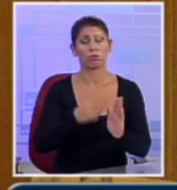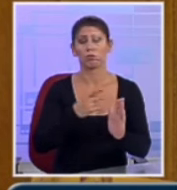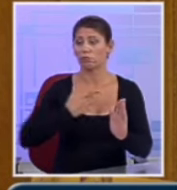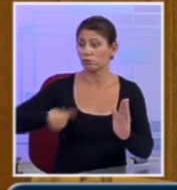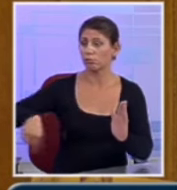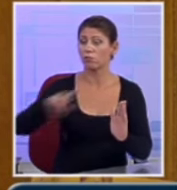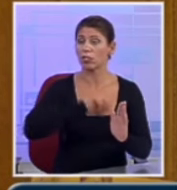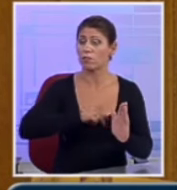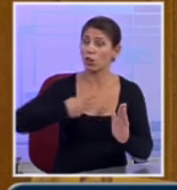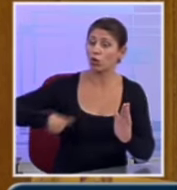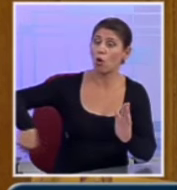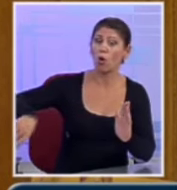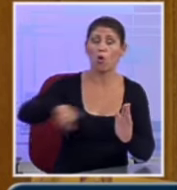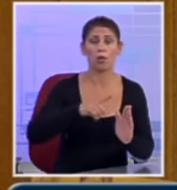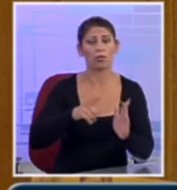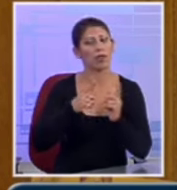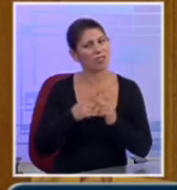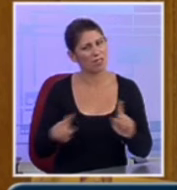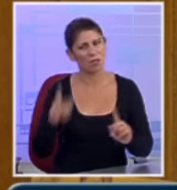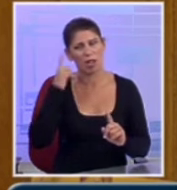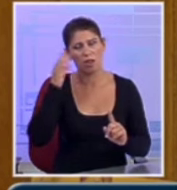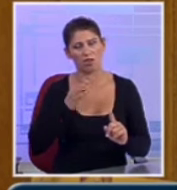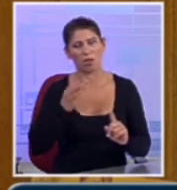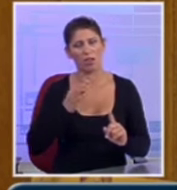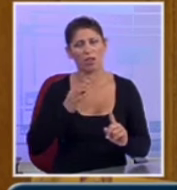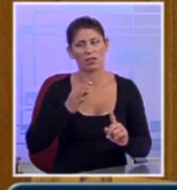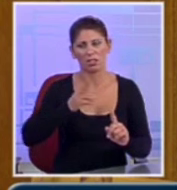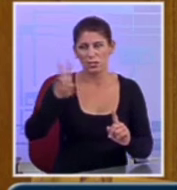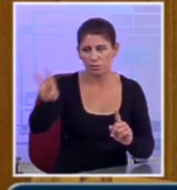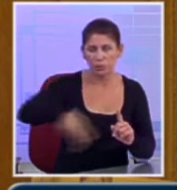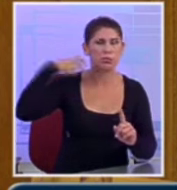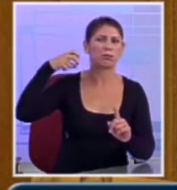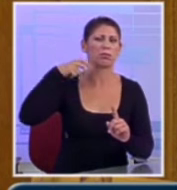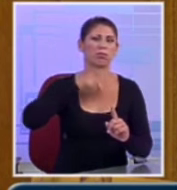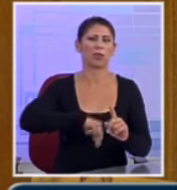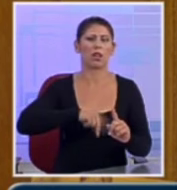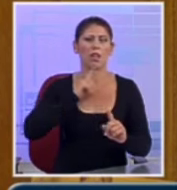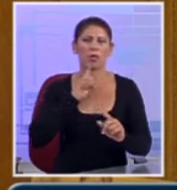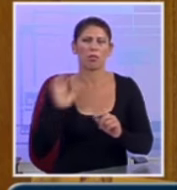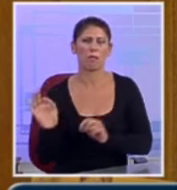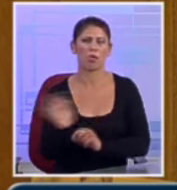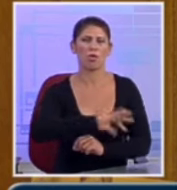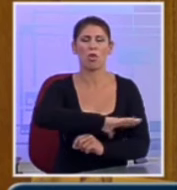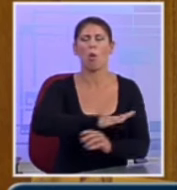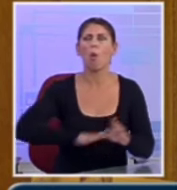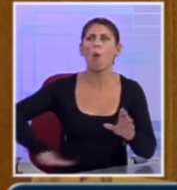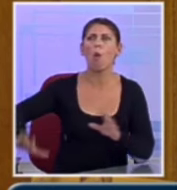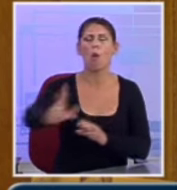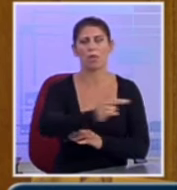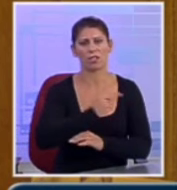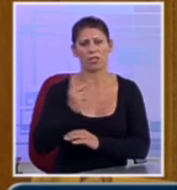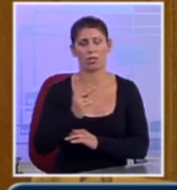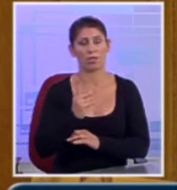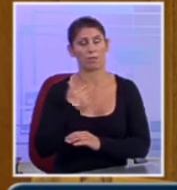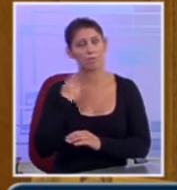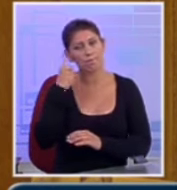συμφέρον. Διαφορετικά η λογική της αρπαγής θα μολύνει ολόκληρη την κοινωνία. Εγώ νομίζω